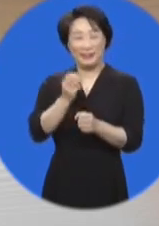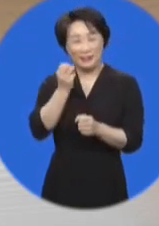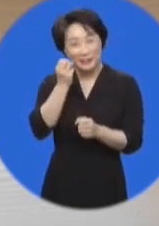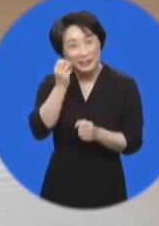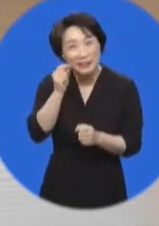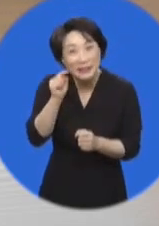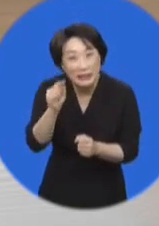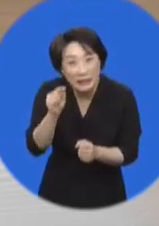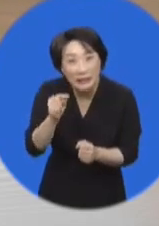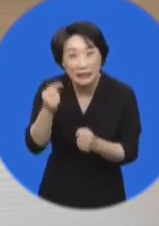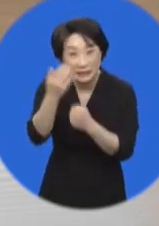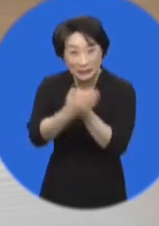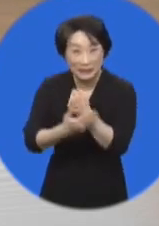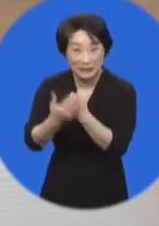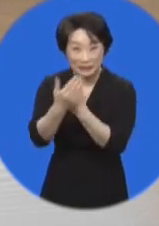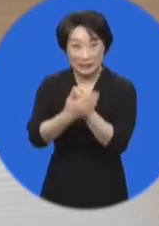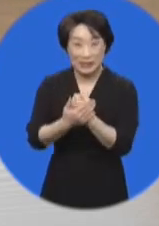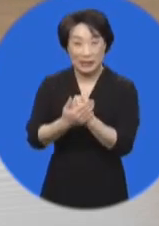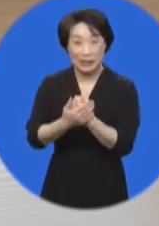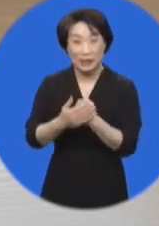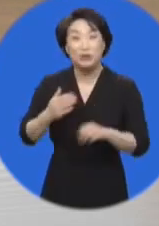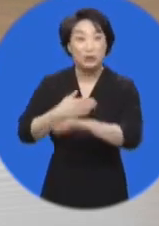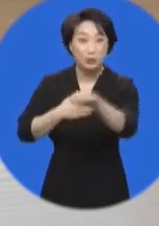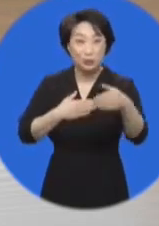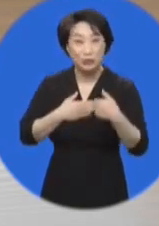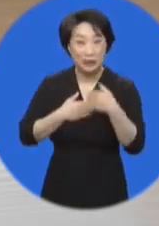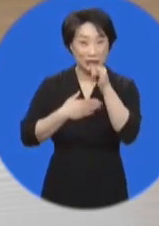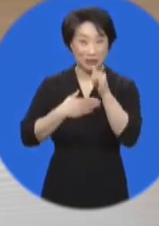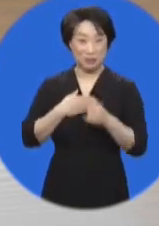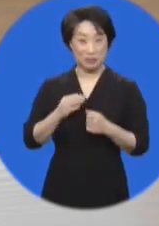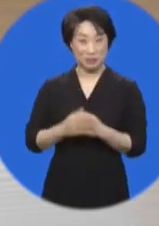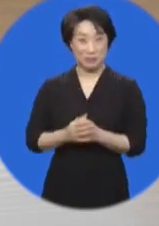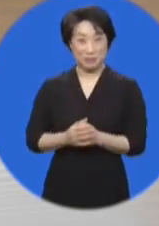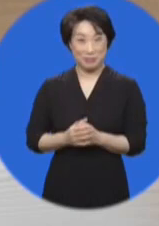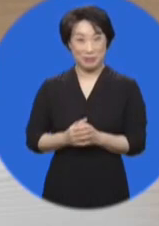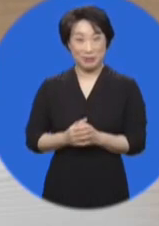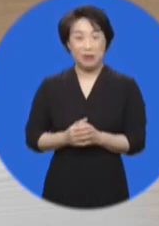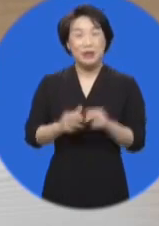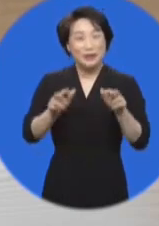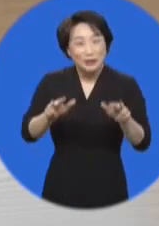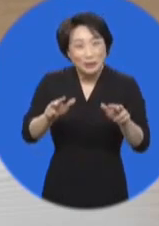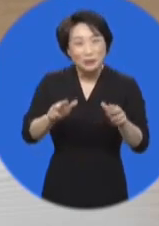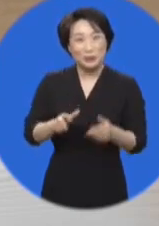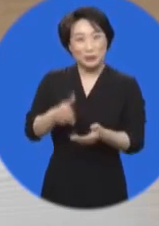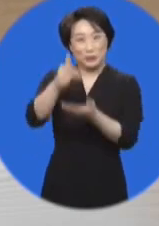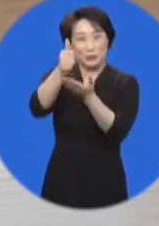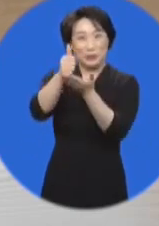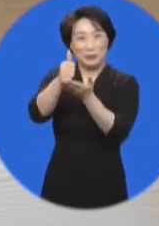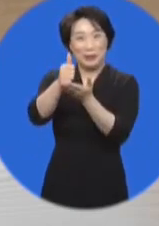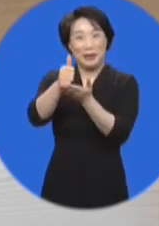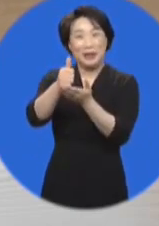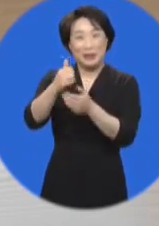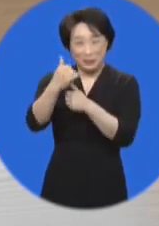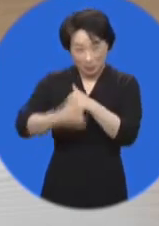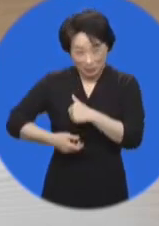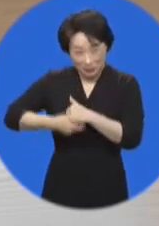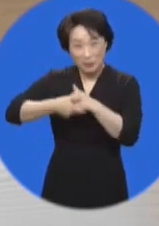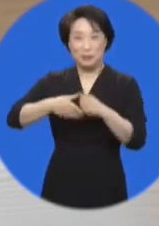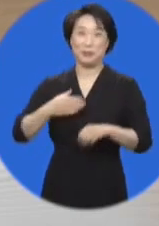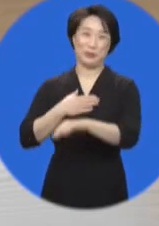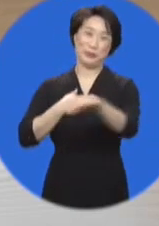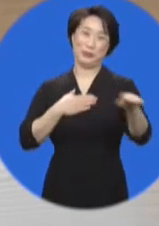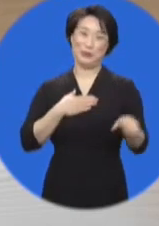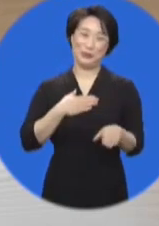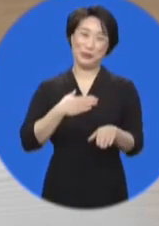이런 은혜가 우리에게 있기에 지금도 주님의 섬김으로